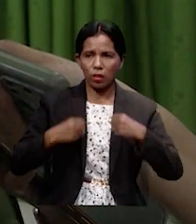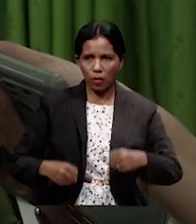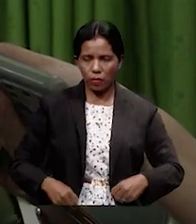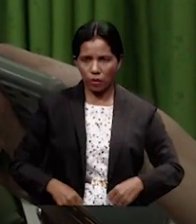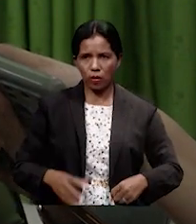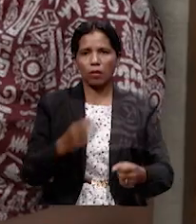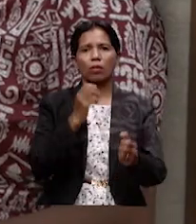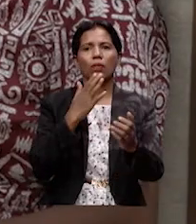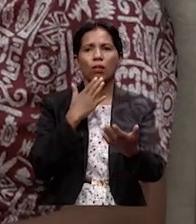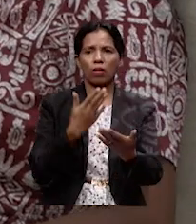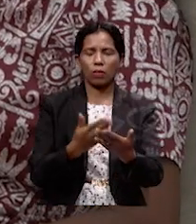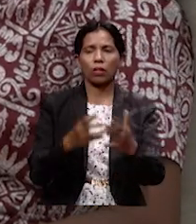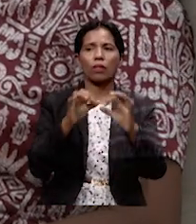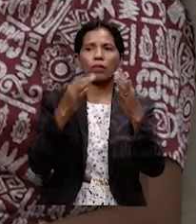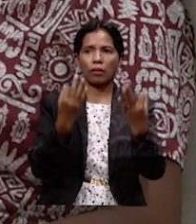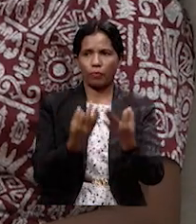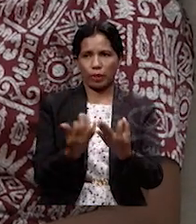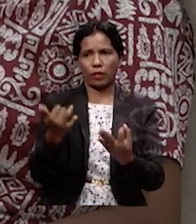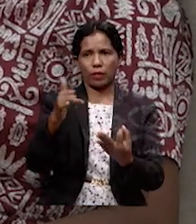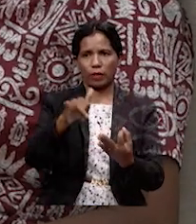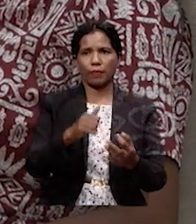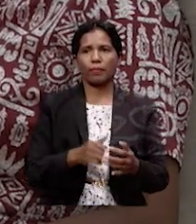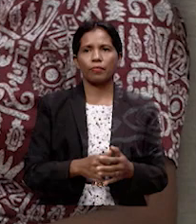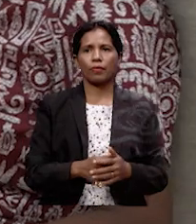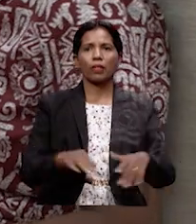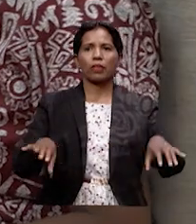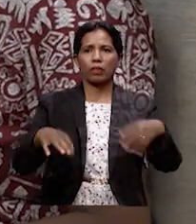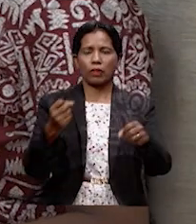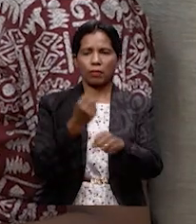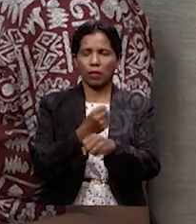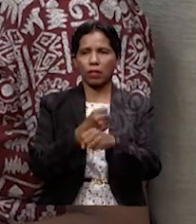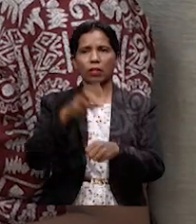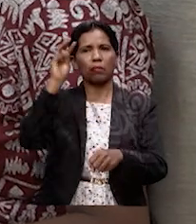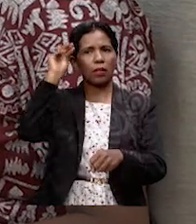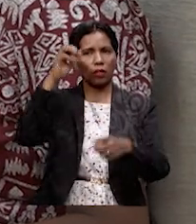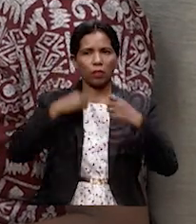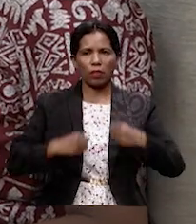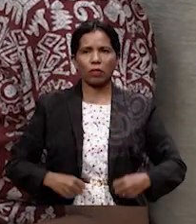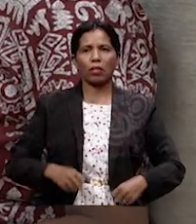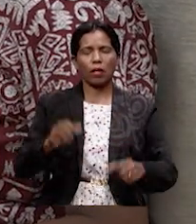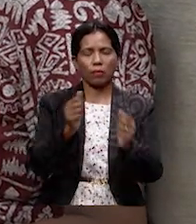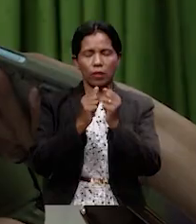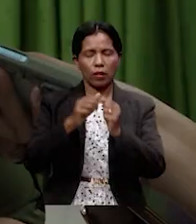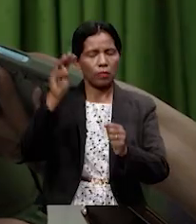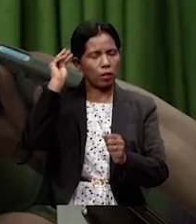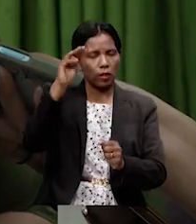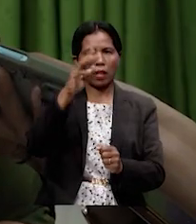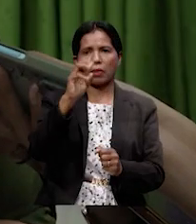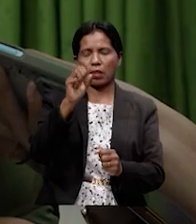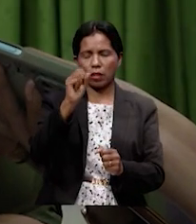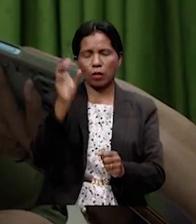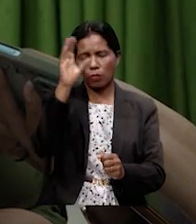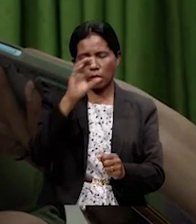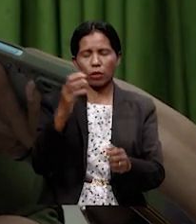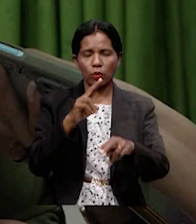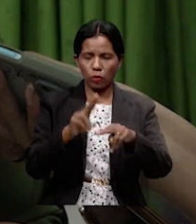hamutuk mos ho a familia sa. Esforço lubukida mak Ministério de Saúde hamutuk ko Ministério de Solidariedade buka tutur hamutuk